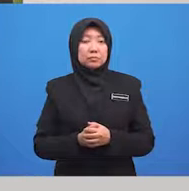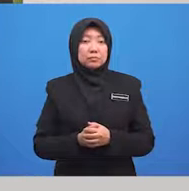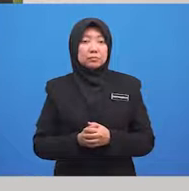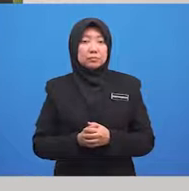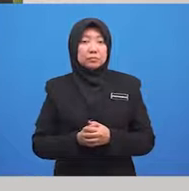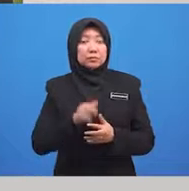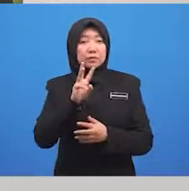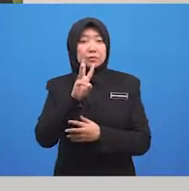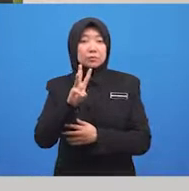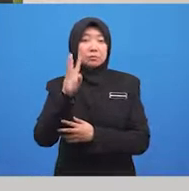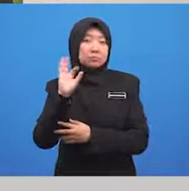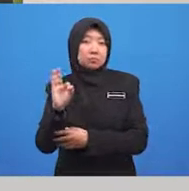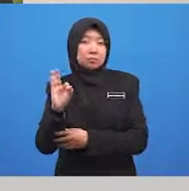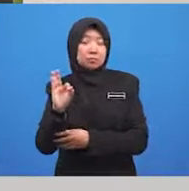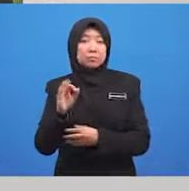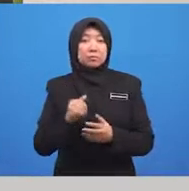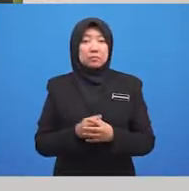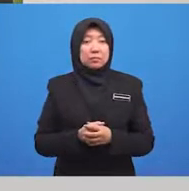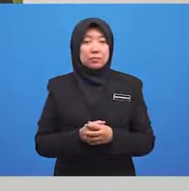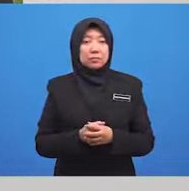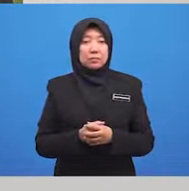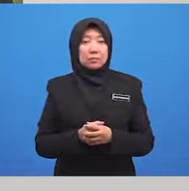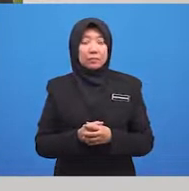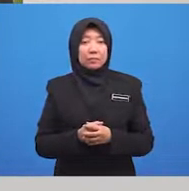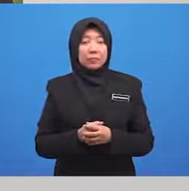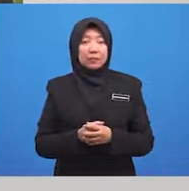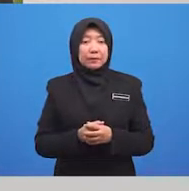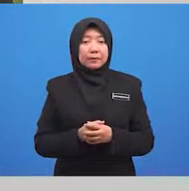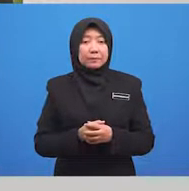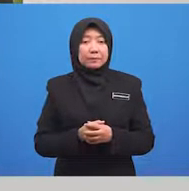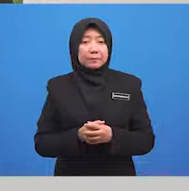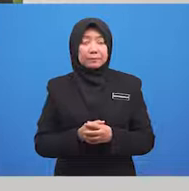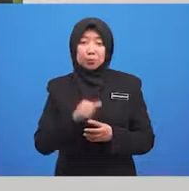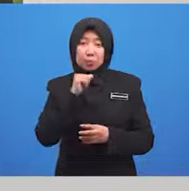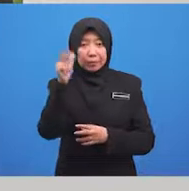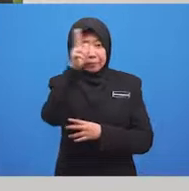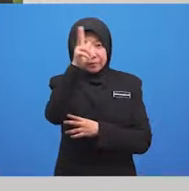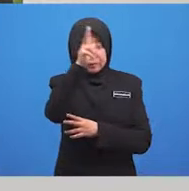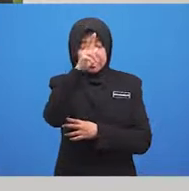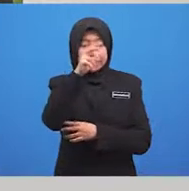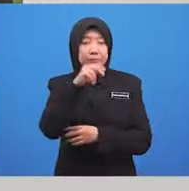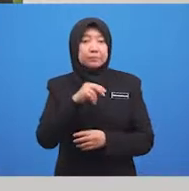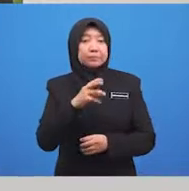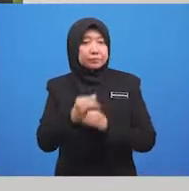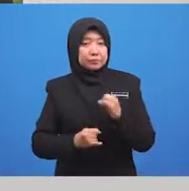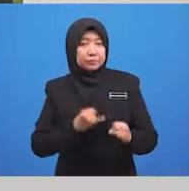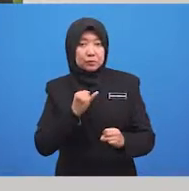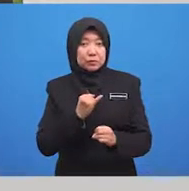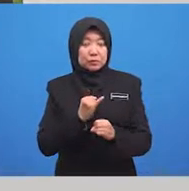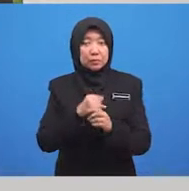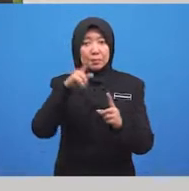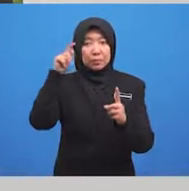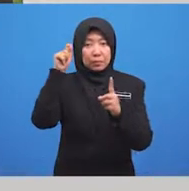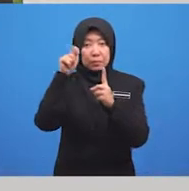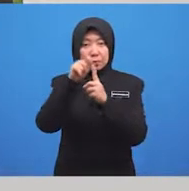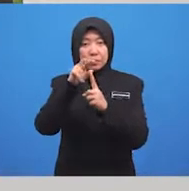WWF, World Wide Fund for Nature, sebuah pertubuhan bukan kerajaan antarabangsa yang bertujuan